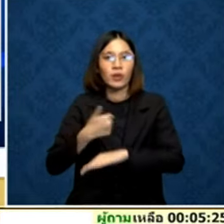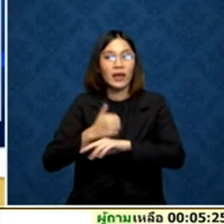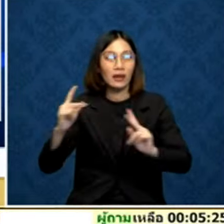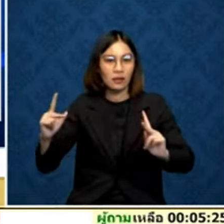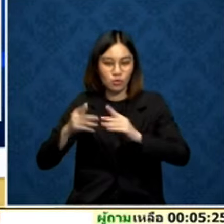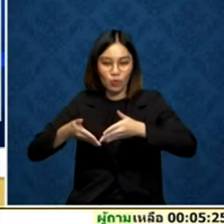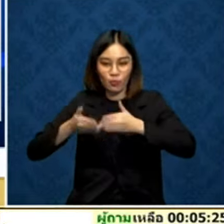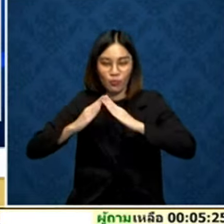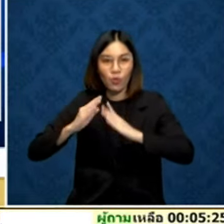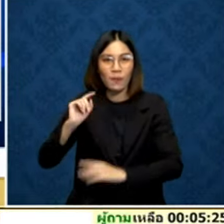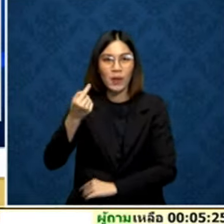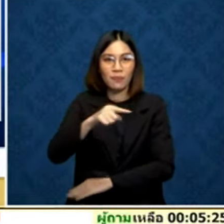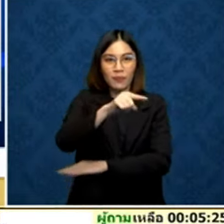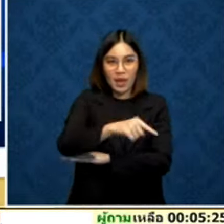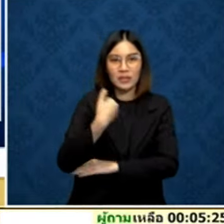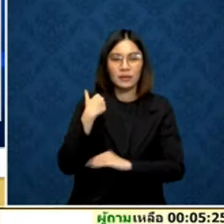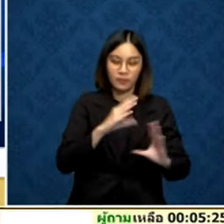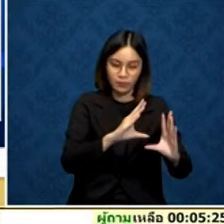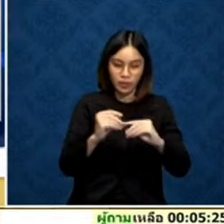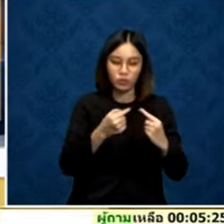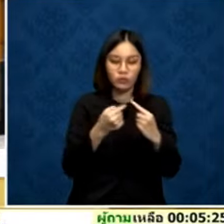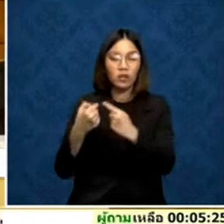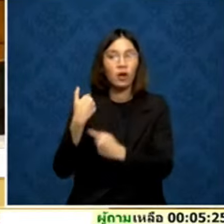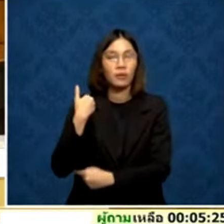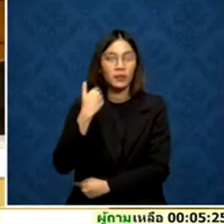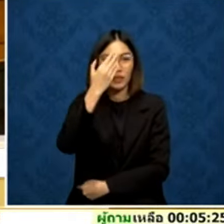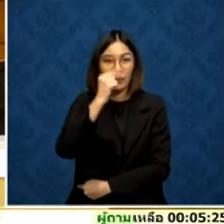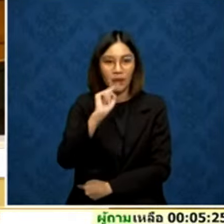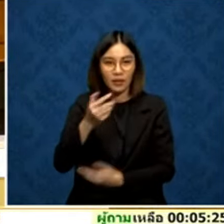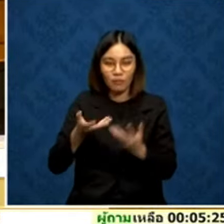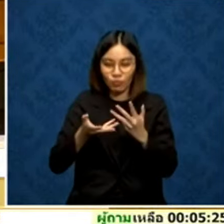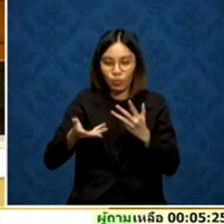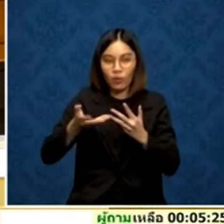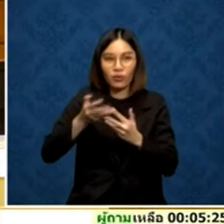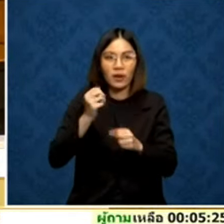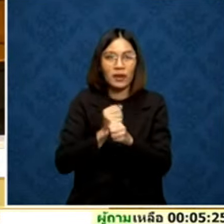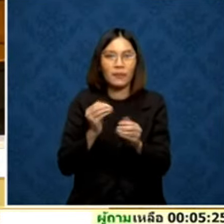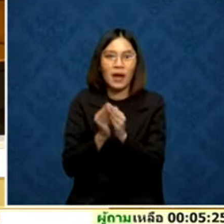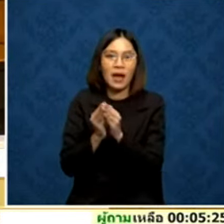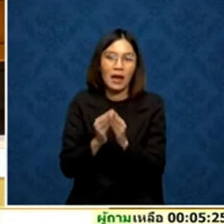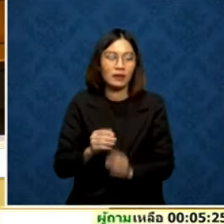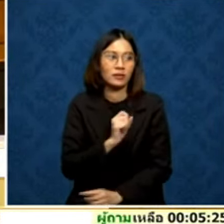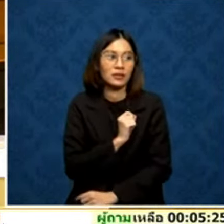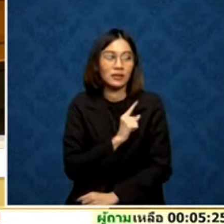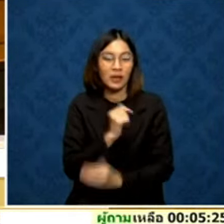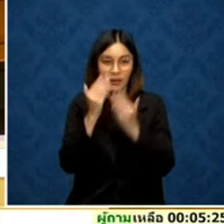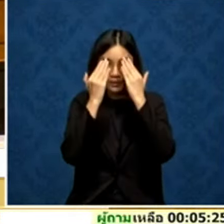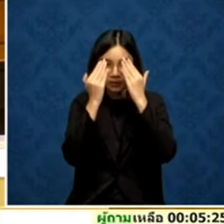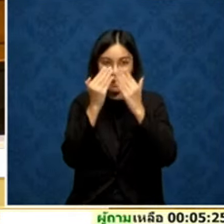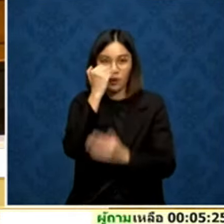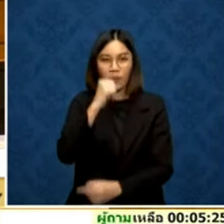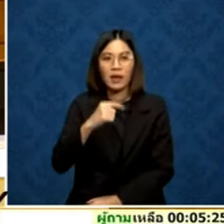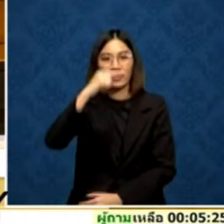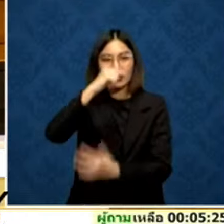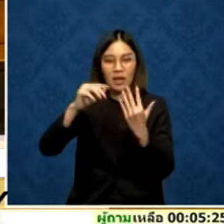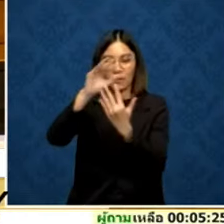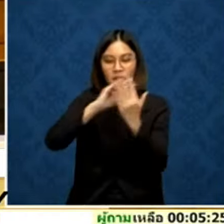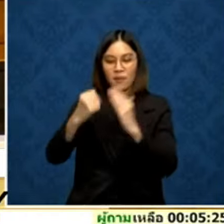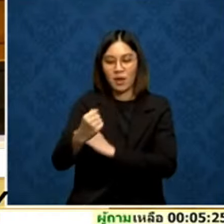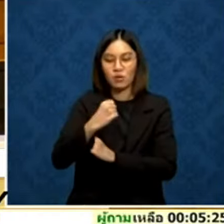านใหม่เข้ามาบ่ายนี้ก็มีการประชุมต่อเพื่อที่จะยกระดับทำอาหารฮาลาลเพราะว่าประเทศไทยเป็นประเทศที่มีความมั่นคงทางอาห